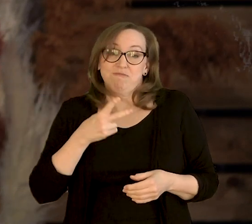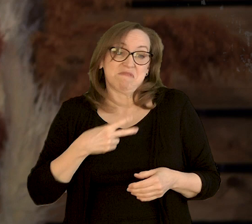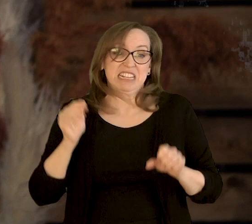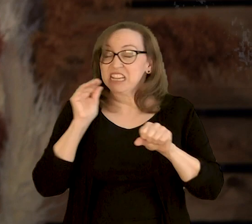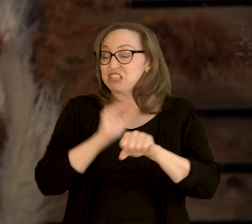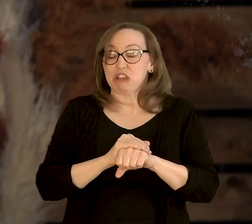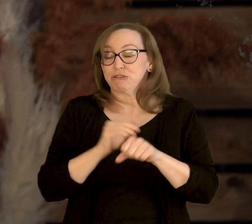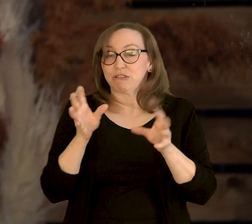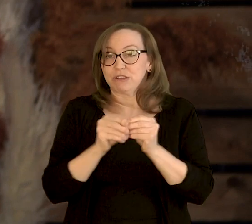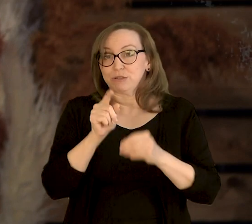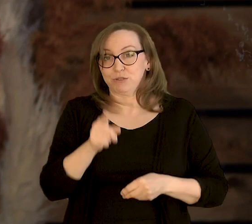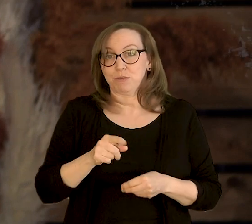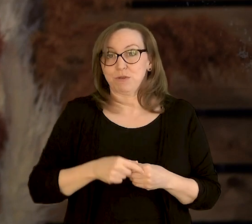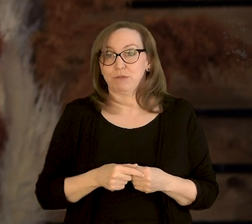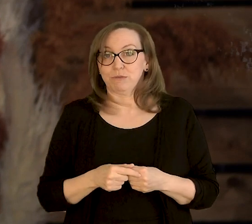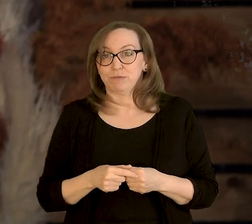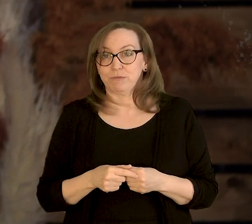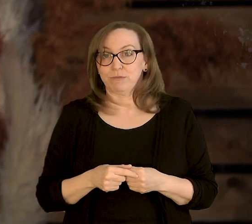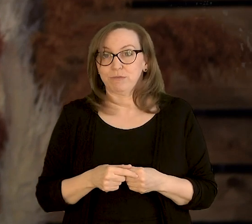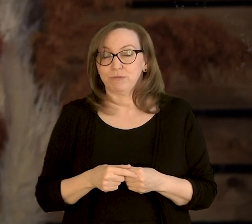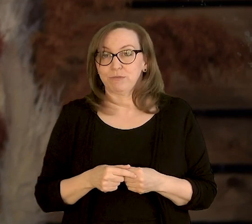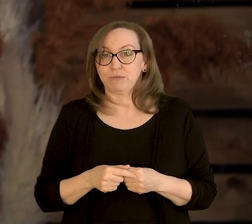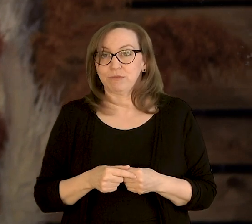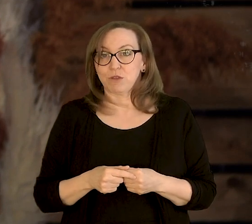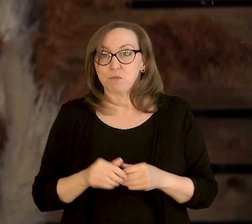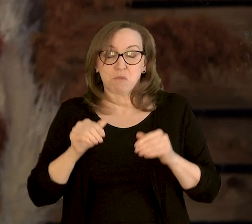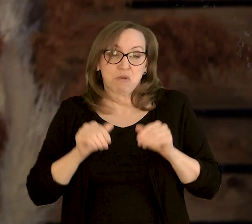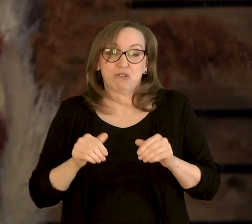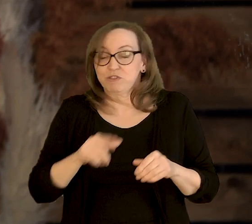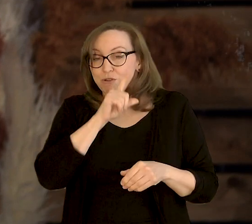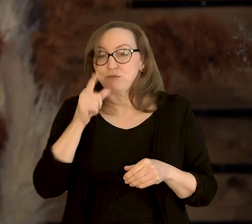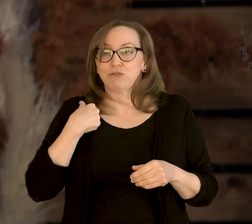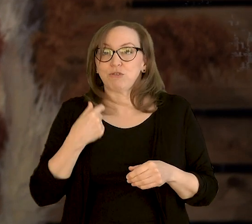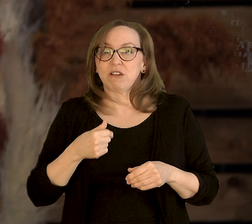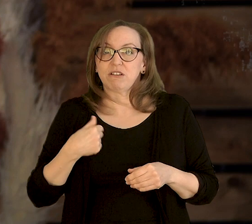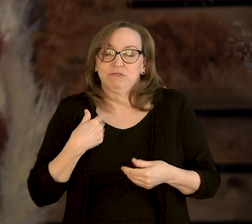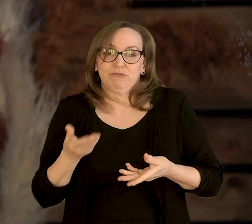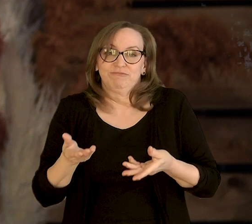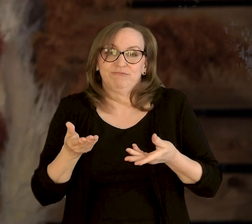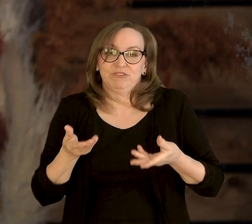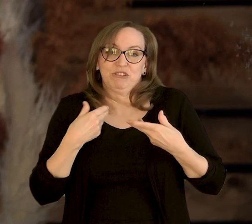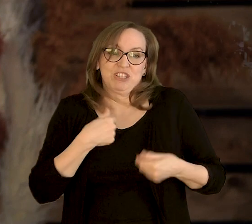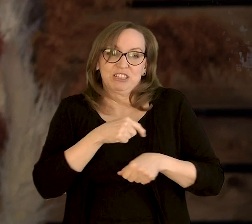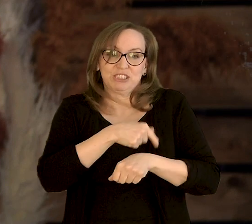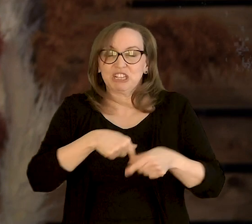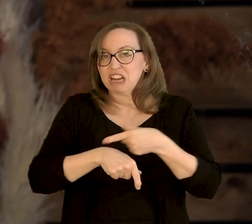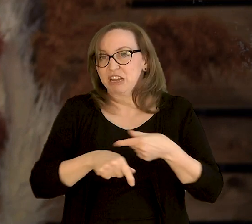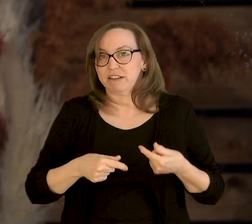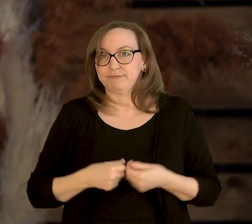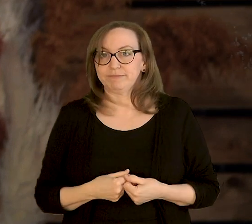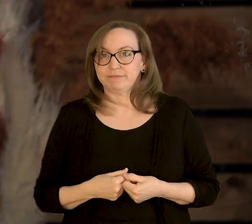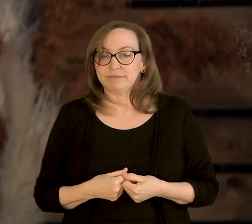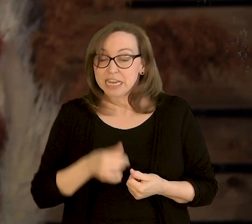Ludzi, którzy Ciebie może nawet skrzywdzili czy zranili. Nie możemy dać tego, czego nie